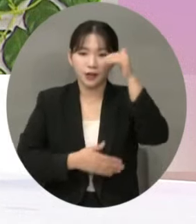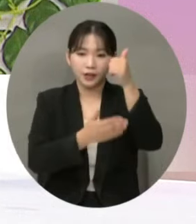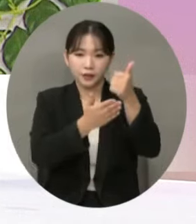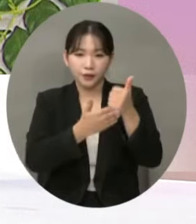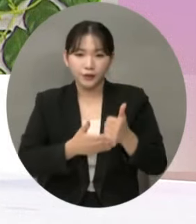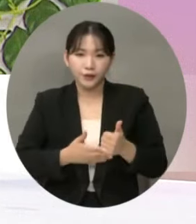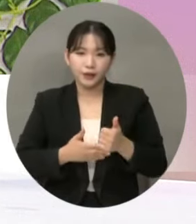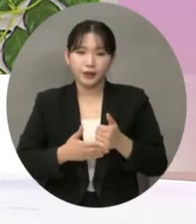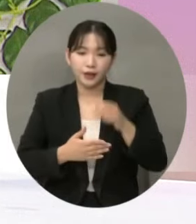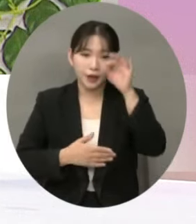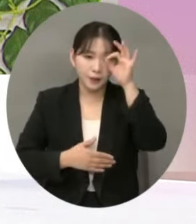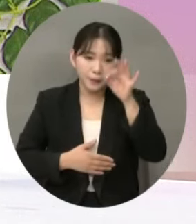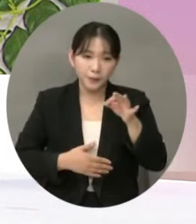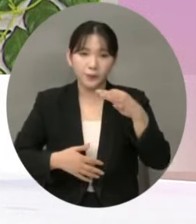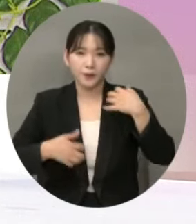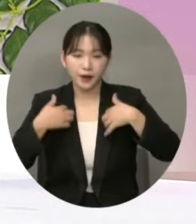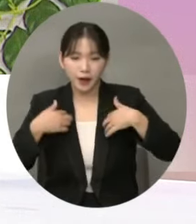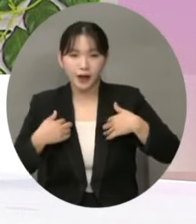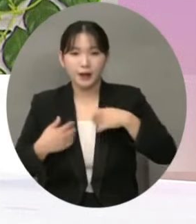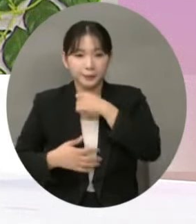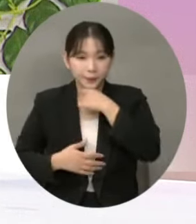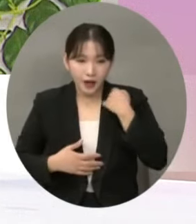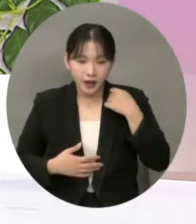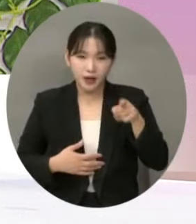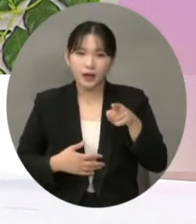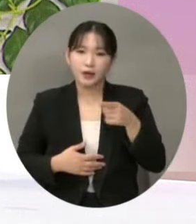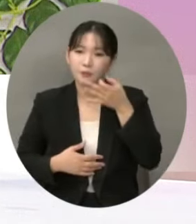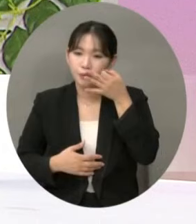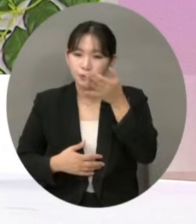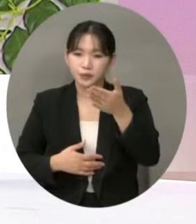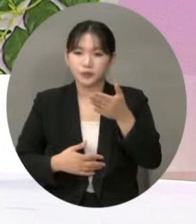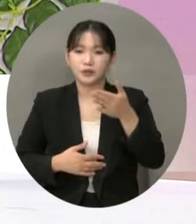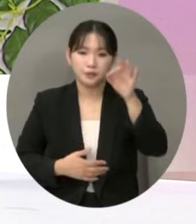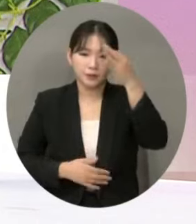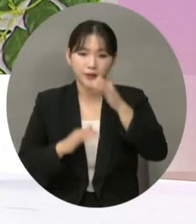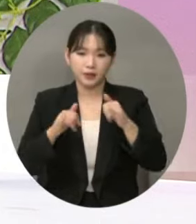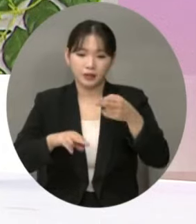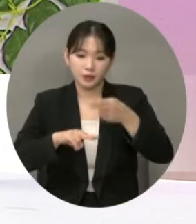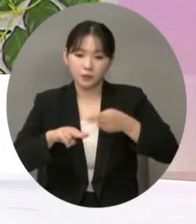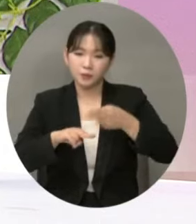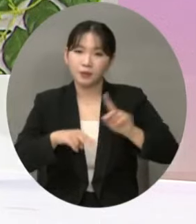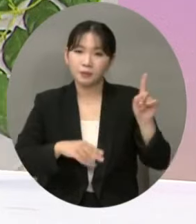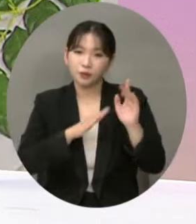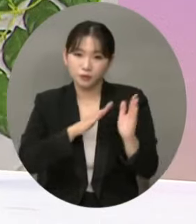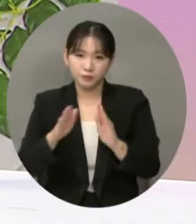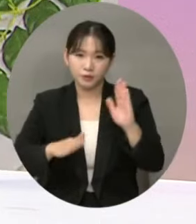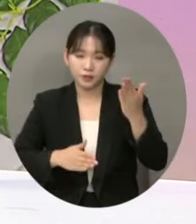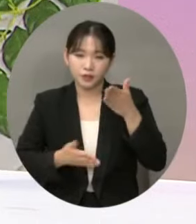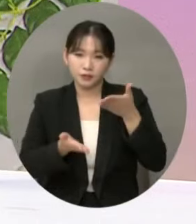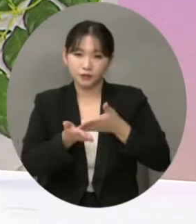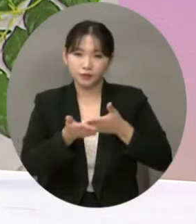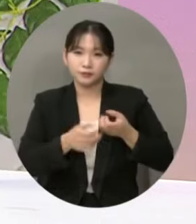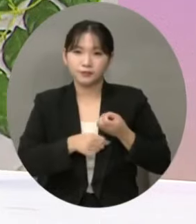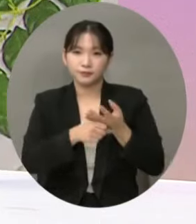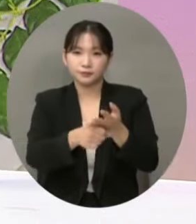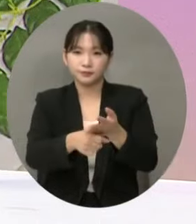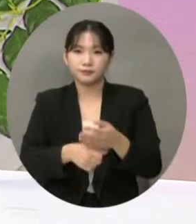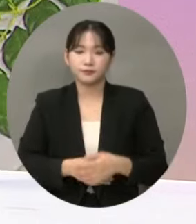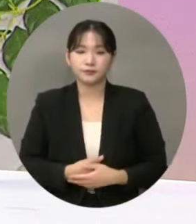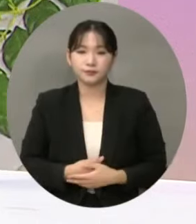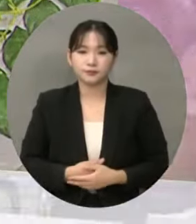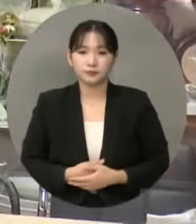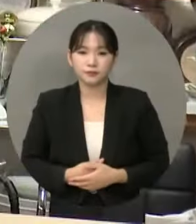관광객들의 눈과 입을 사로잡을 올해 남도음식 명인들의 작품은 어떤 것들이 준비됐는지 박종우 기자가 미리